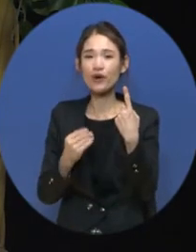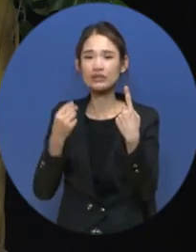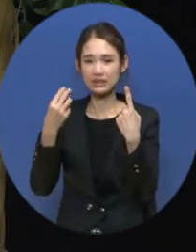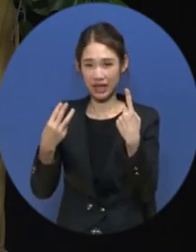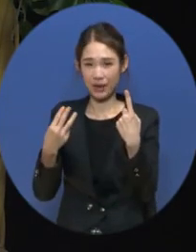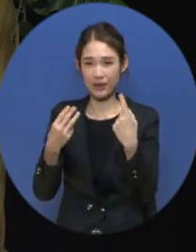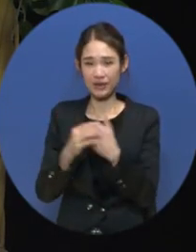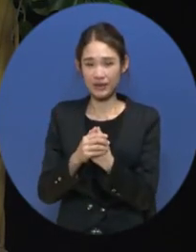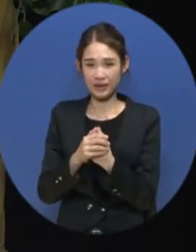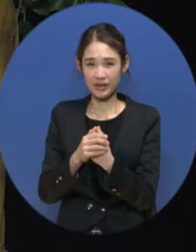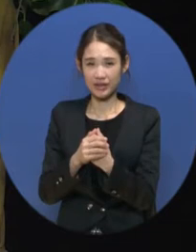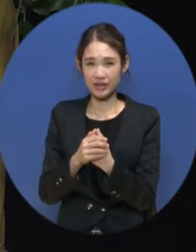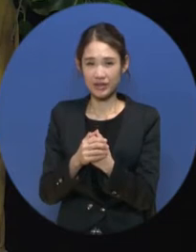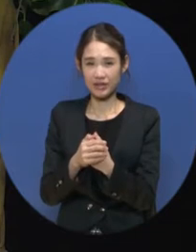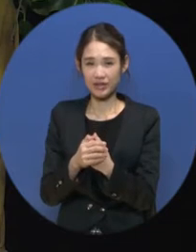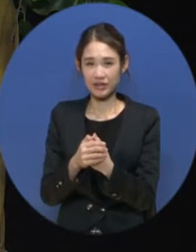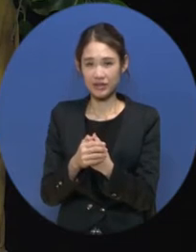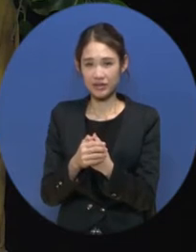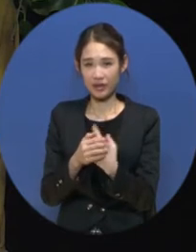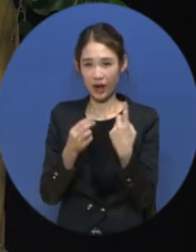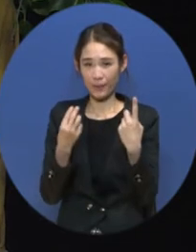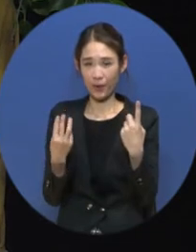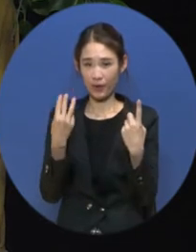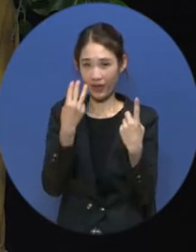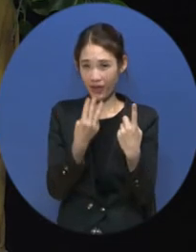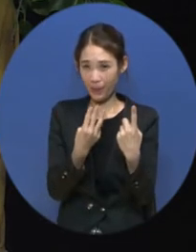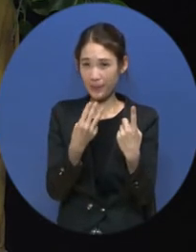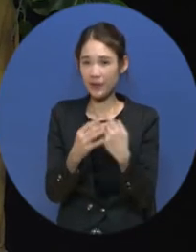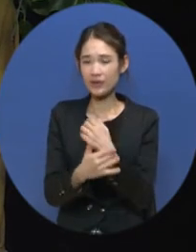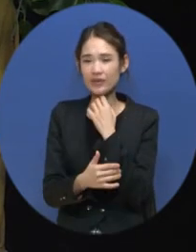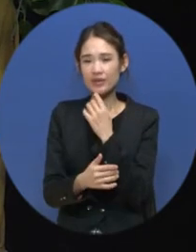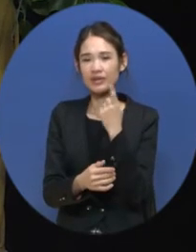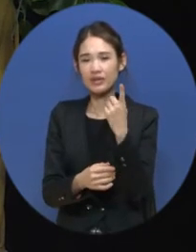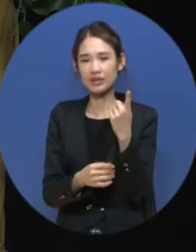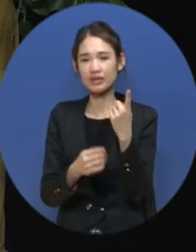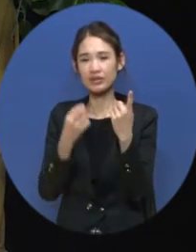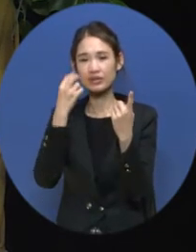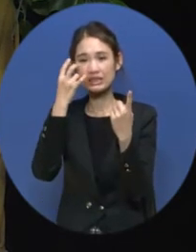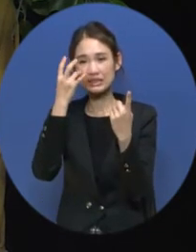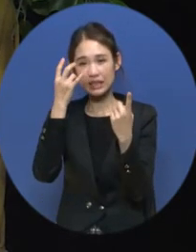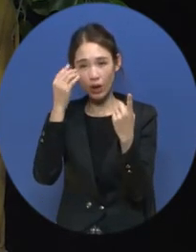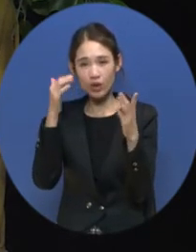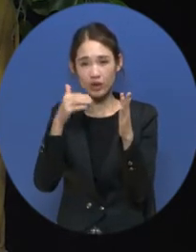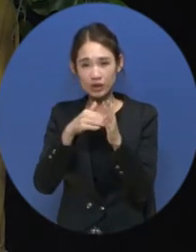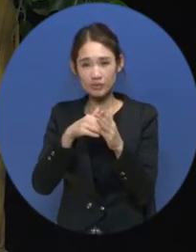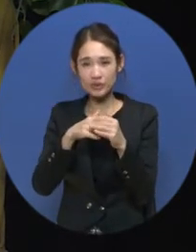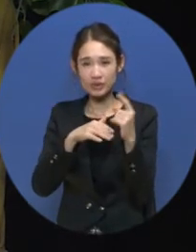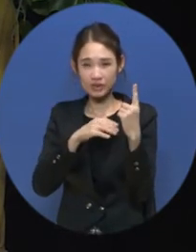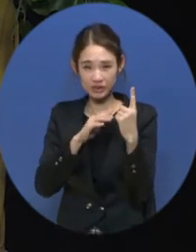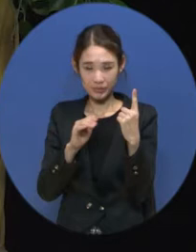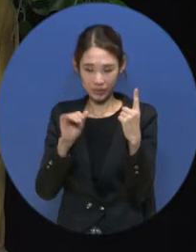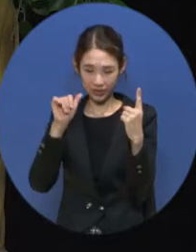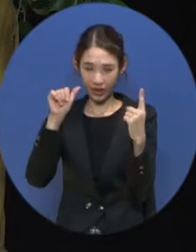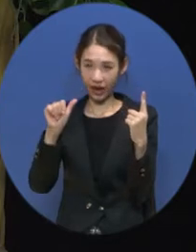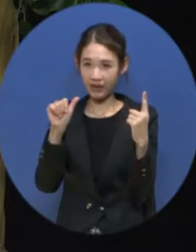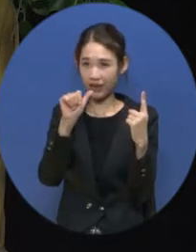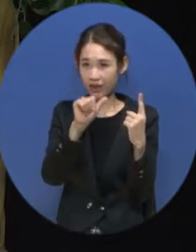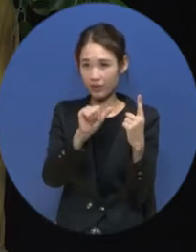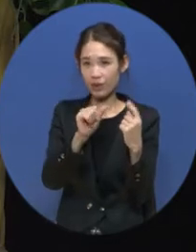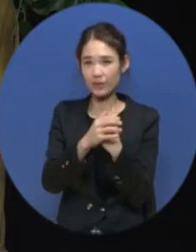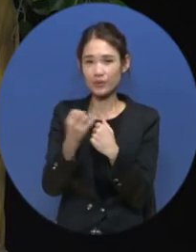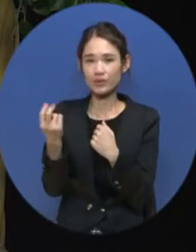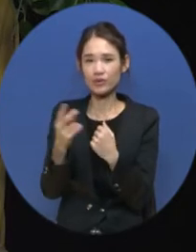세 명. 그다음에 이제 1세라고 하면 28개월까지 그러면 이제 5명 교사 대동 비율이